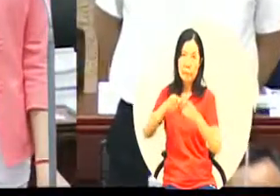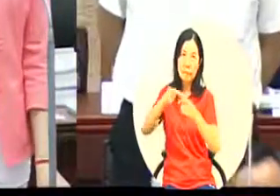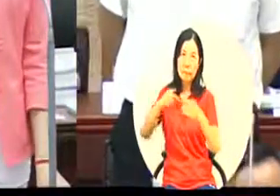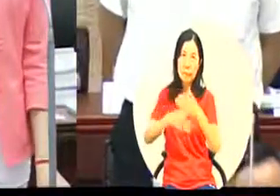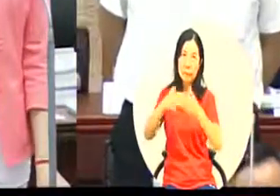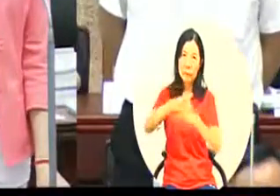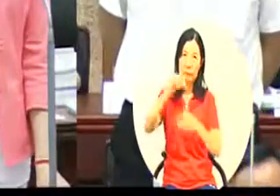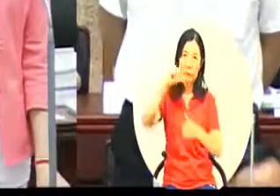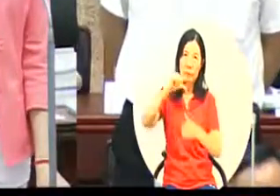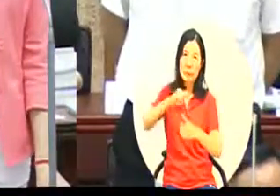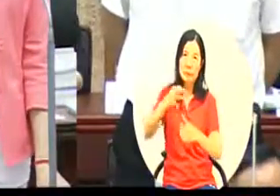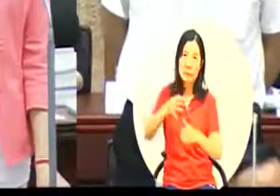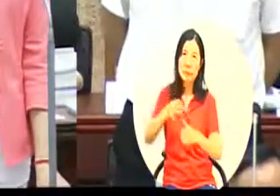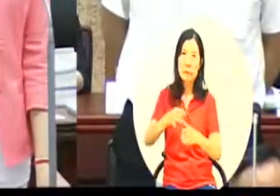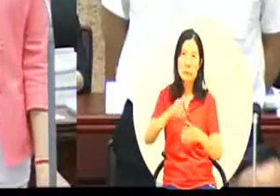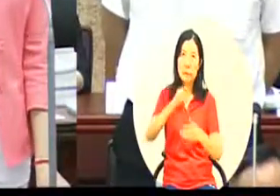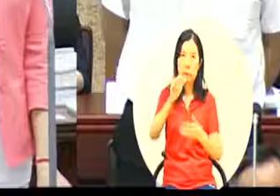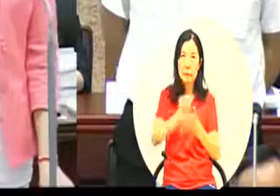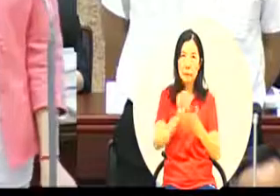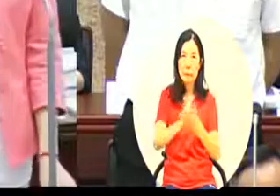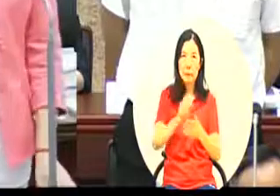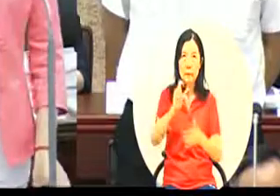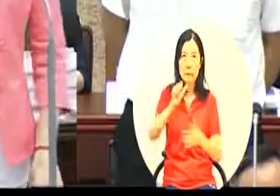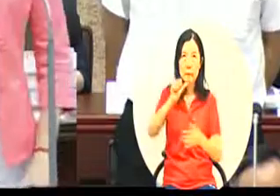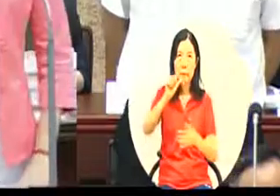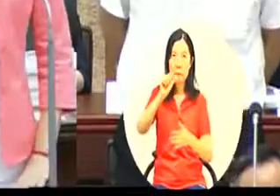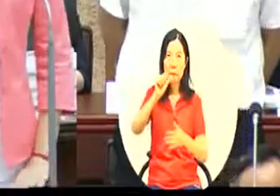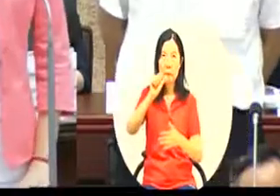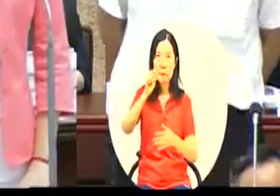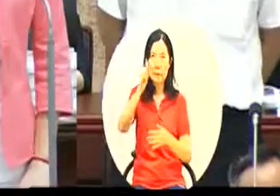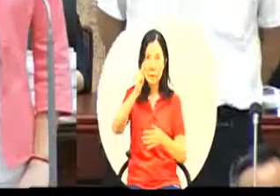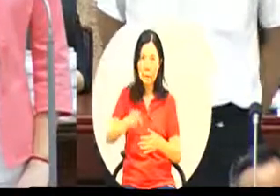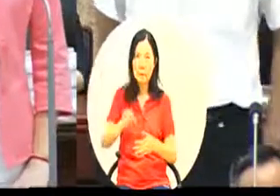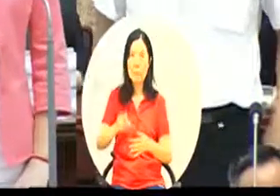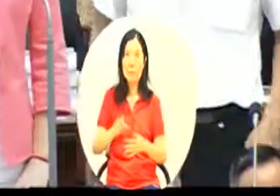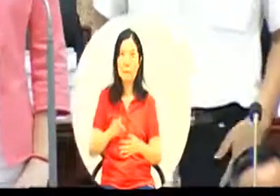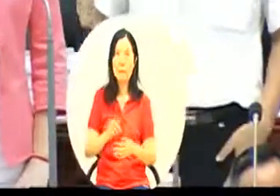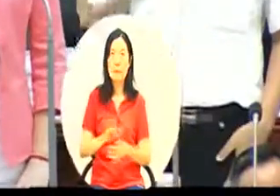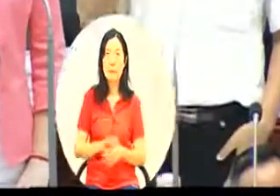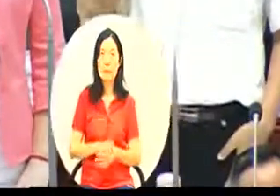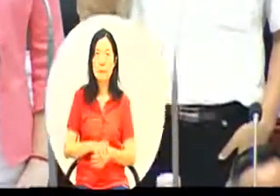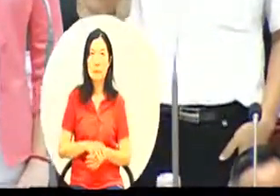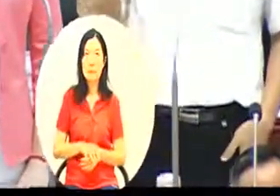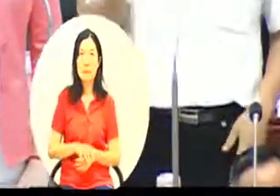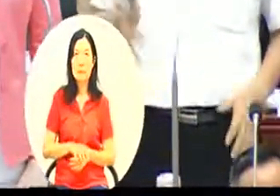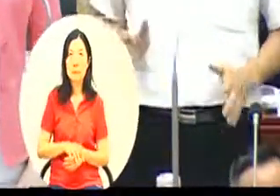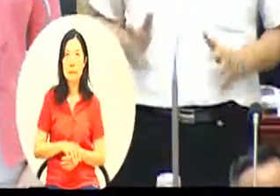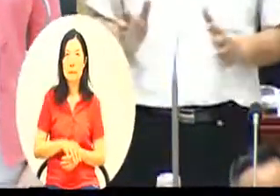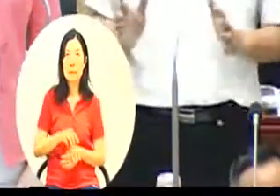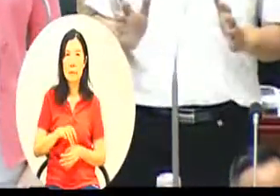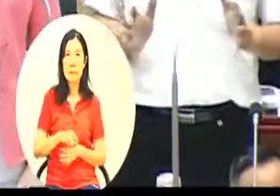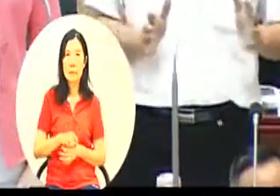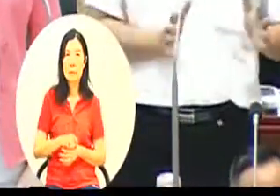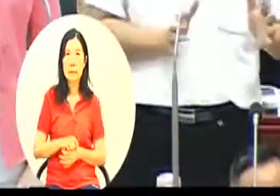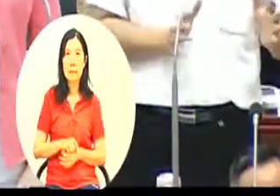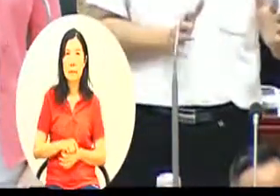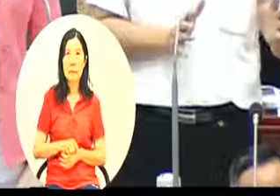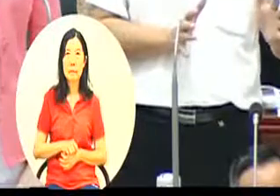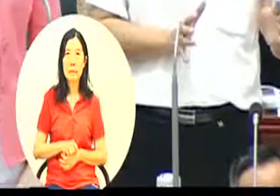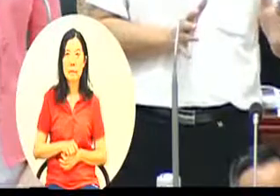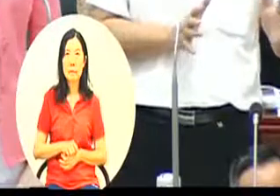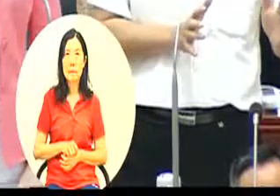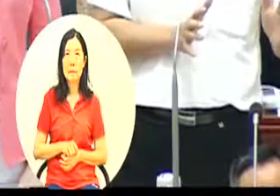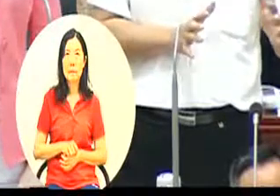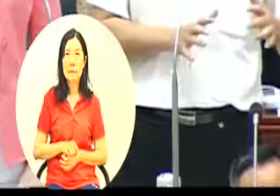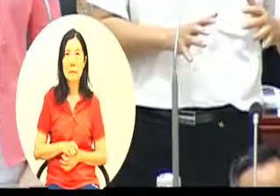划返哈，我们是编列大概15亿的这个税入了哈。那这个部分是会到